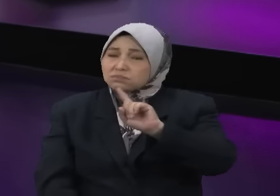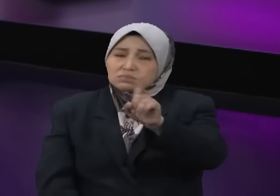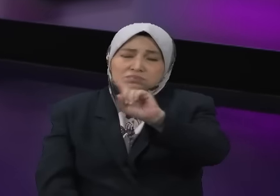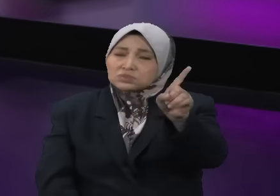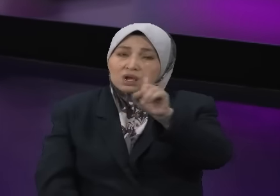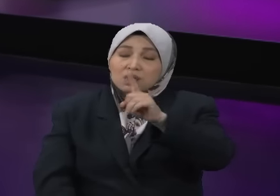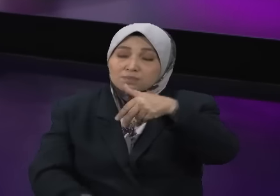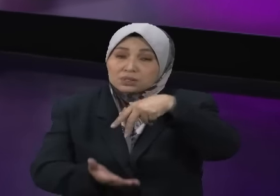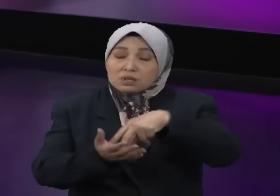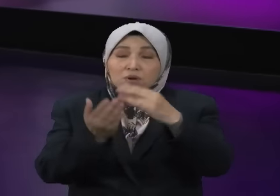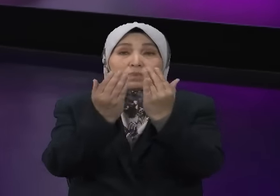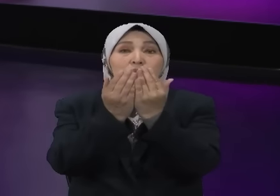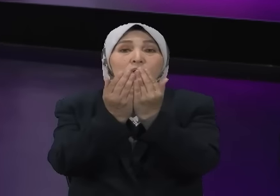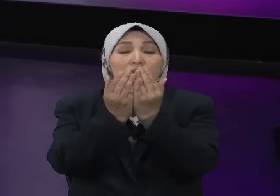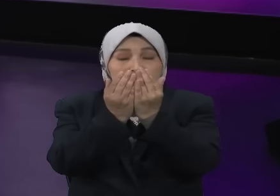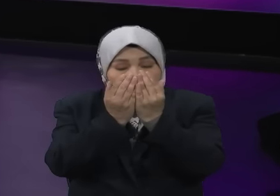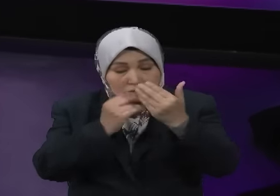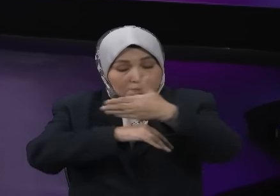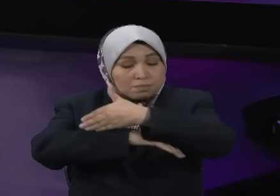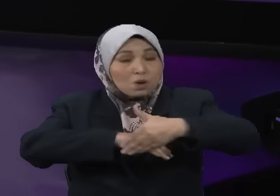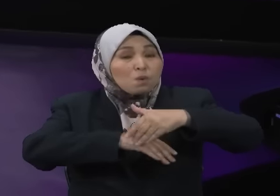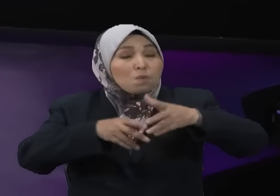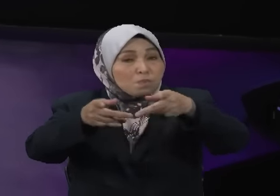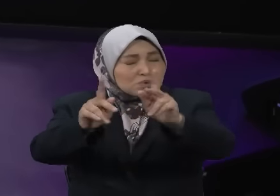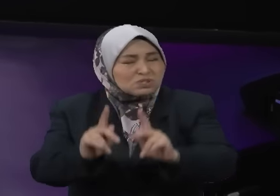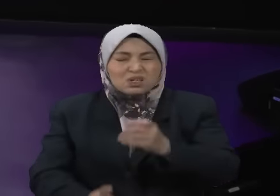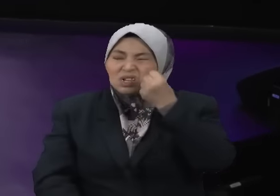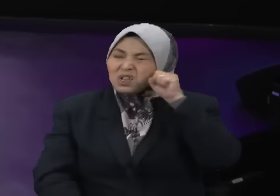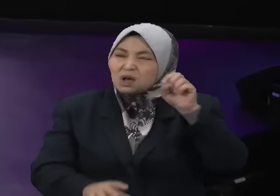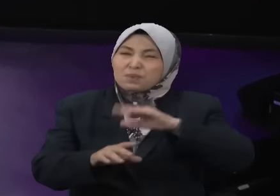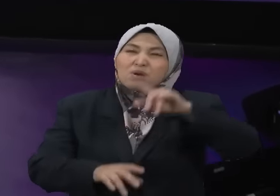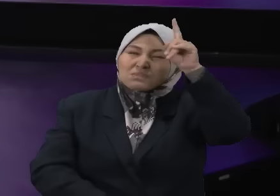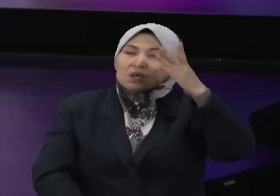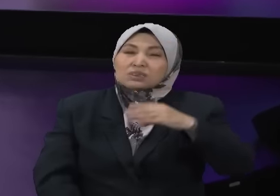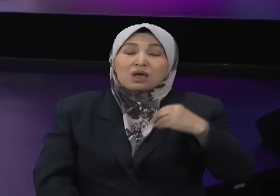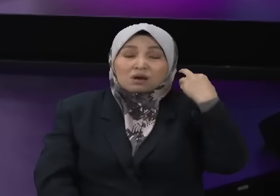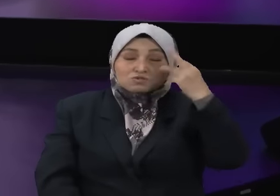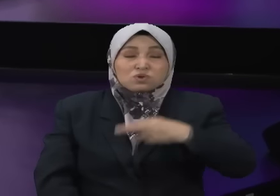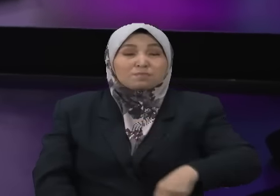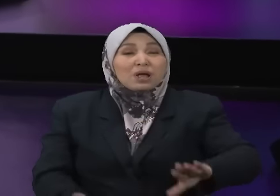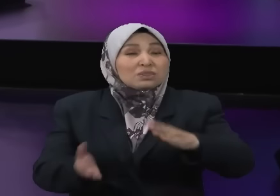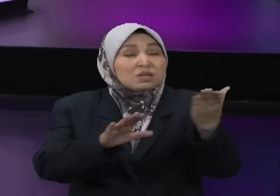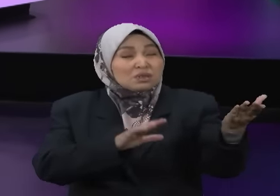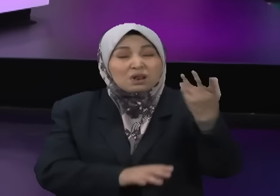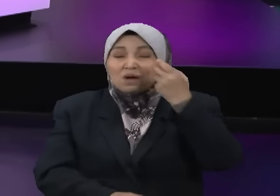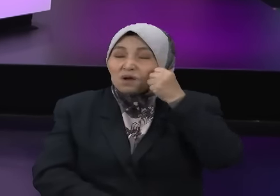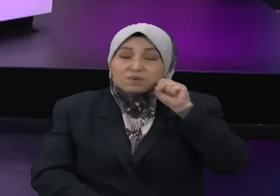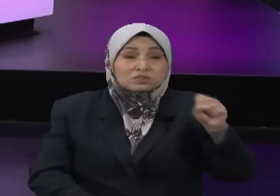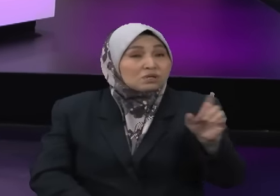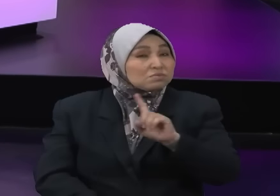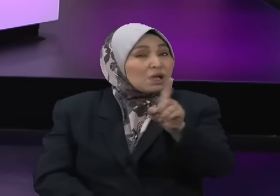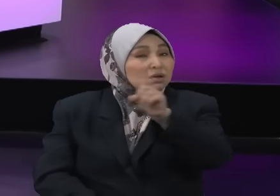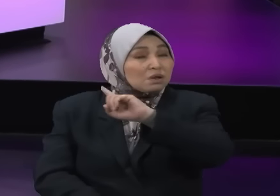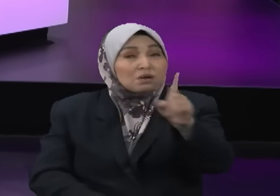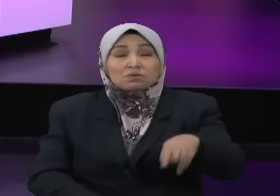berdiri ataupun mendoakan di atas kuburnya sesungguhnya mereka ingkar kepada Allah dan rasulnya dan mereka mati dalam keadaan fasik dan janganlah engkau